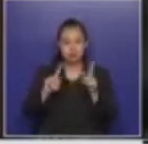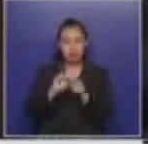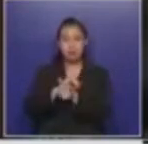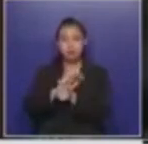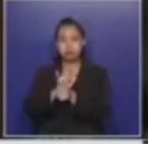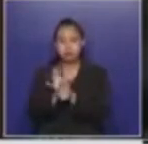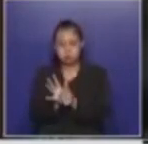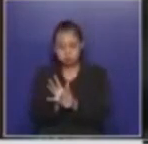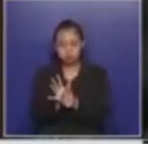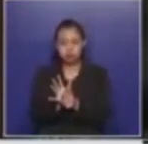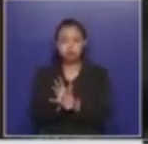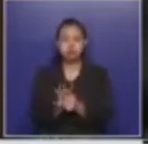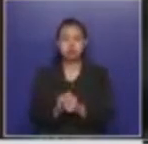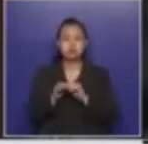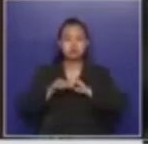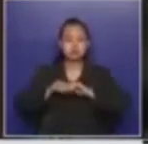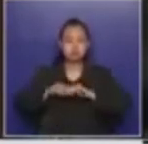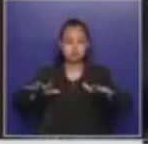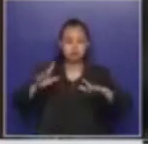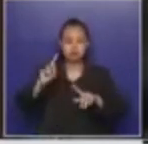ก็จะทำประทานเราก็ทราบอยู่หรือเค้าว่าเทศโควิชนะครับโคโรน่า1 9